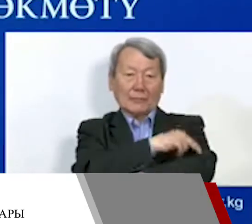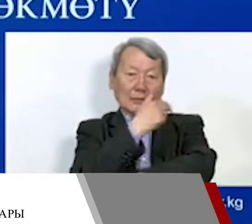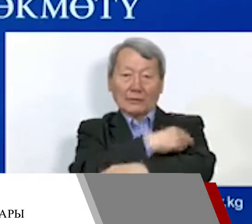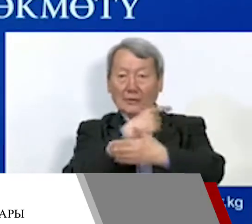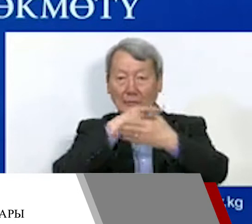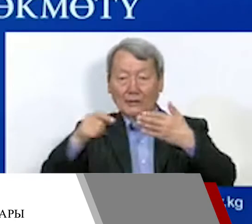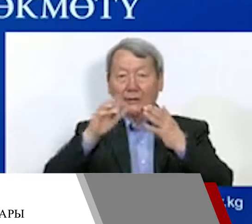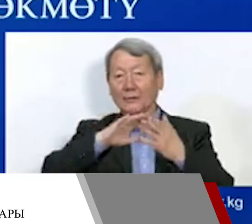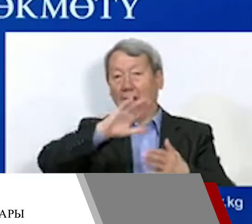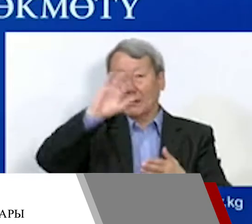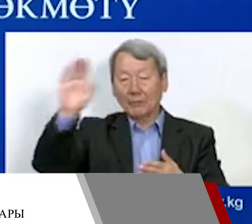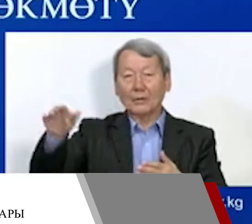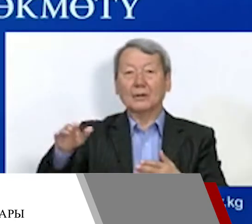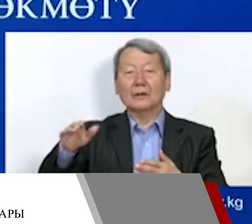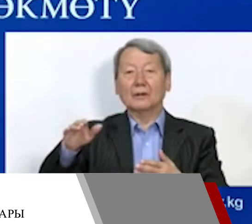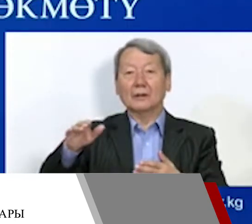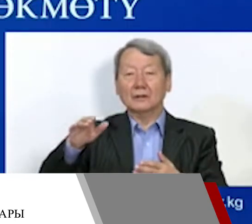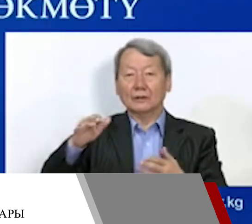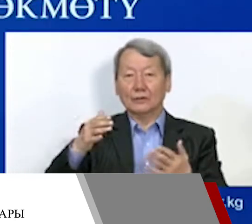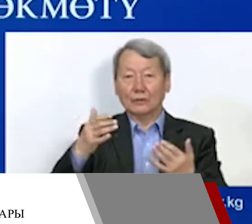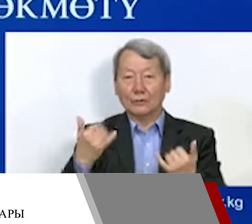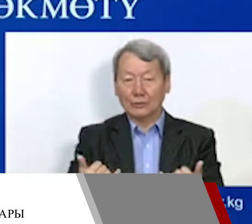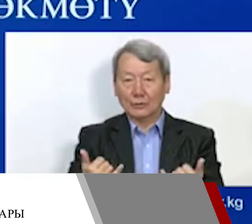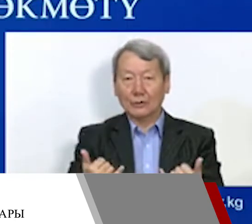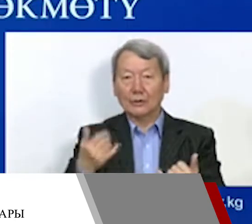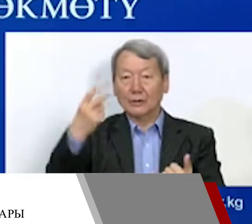бейтапканалардан чыгып кеткен адамдардын саны